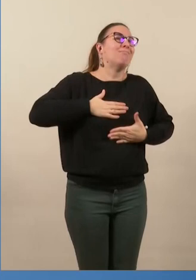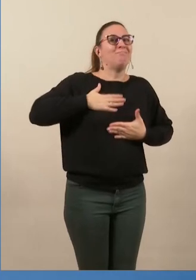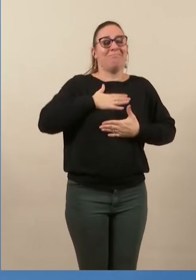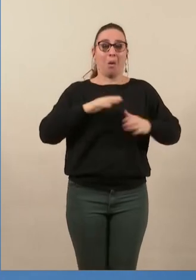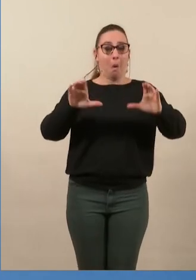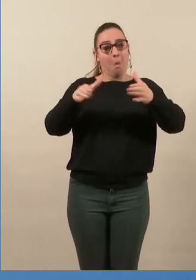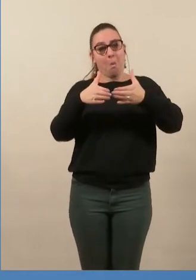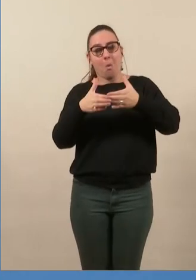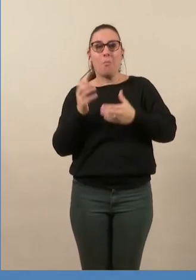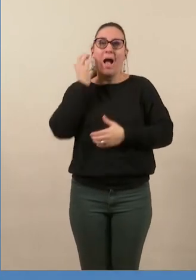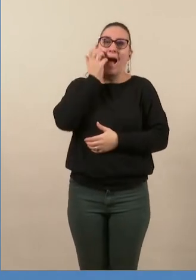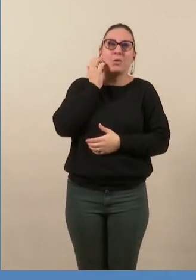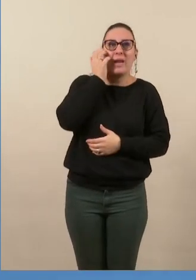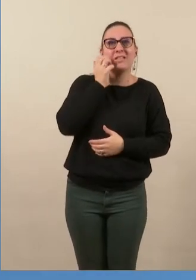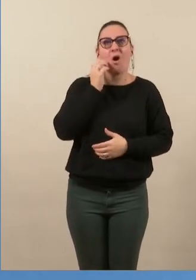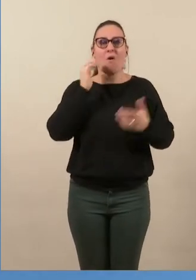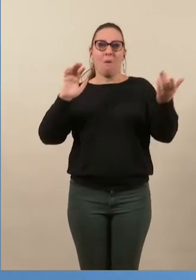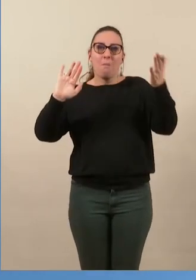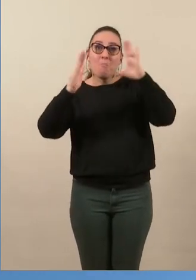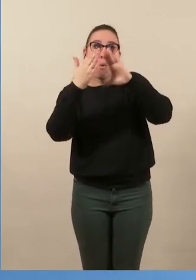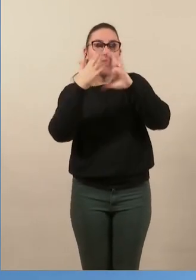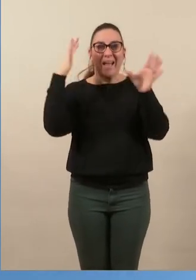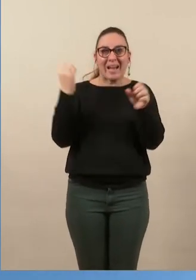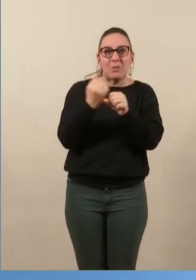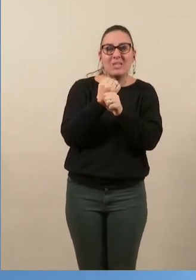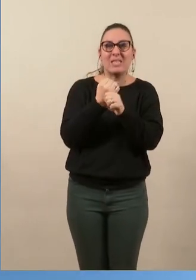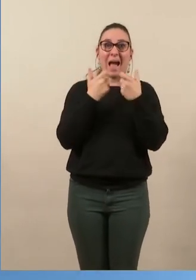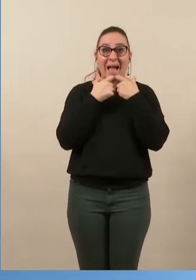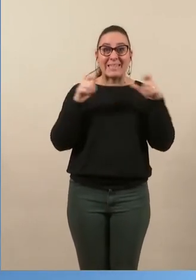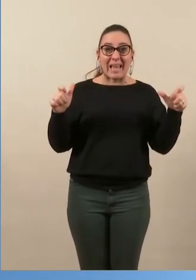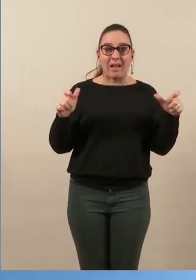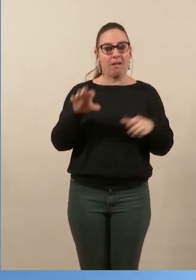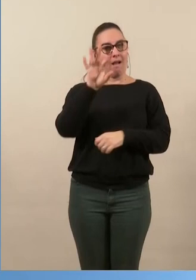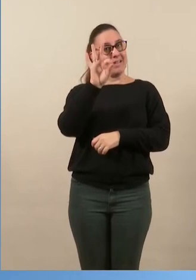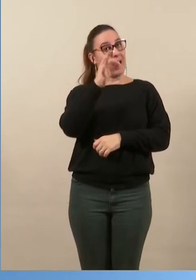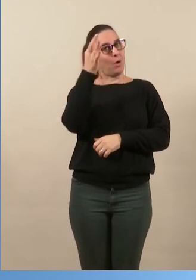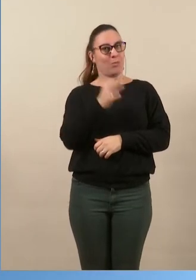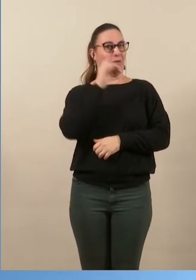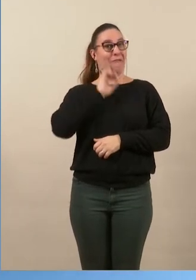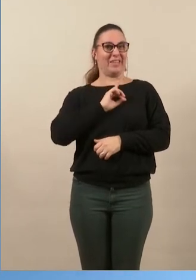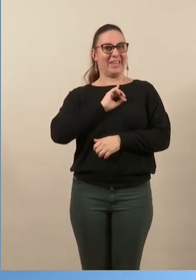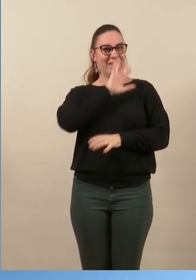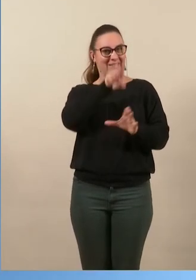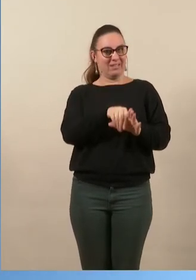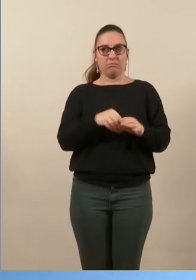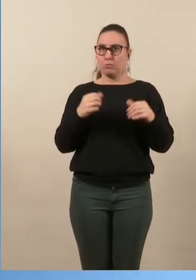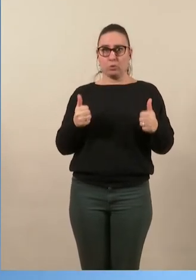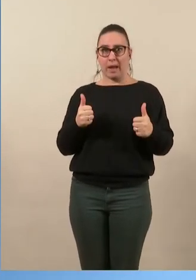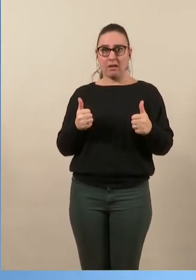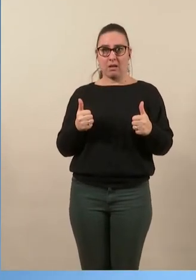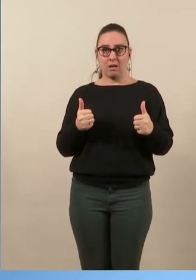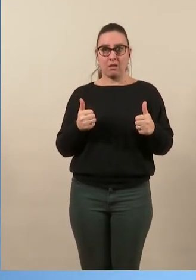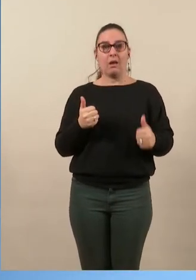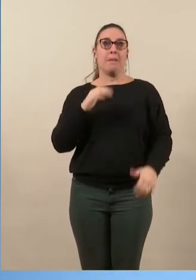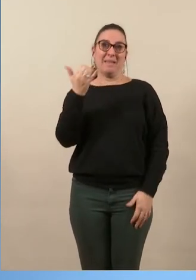groupes d'adolescents qui accèdent à la à la montagne comporte 50 % de filles ok c'est super